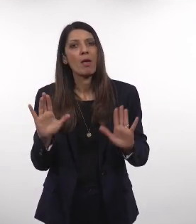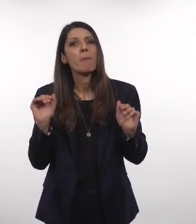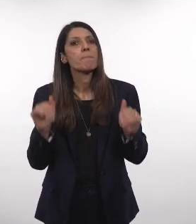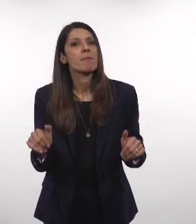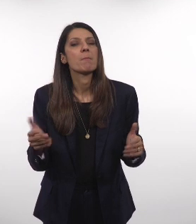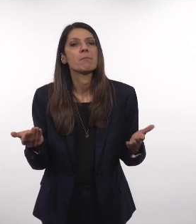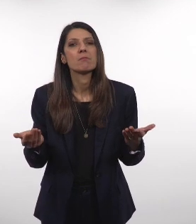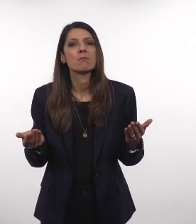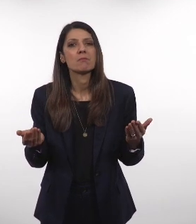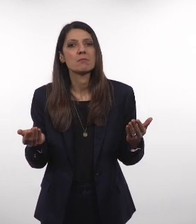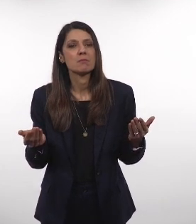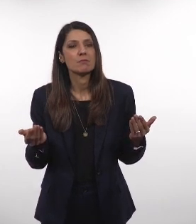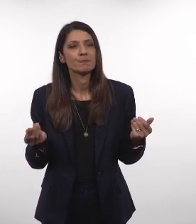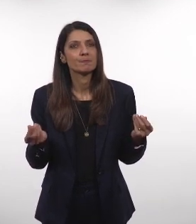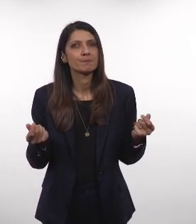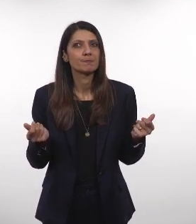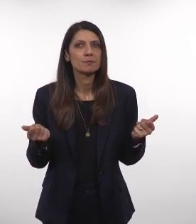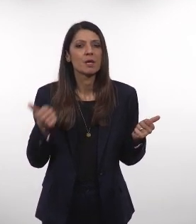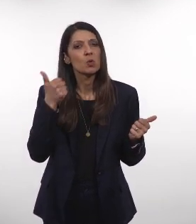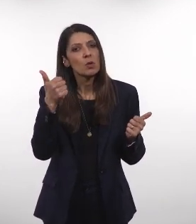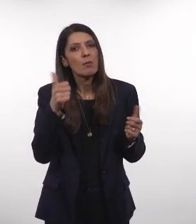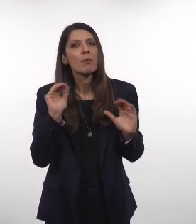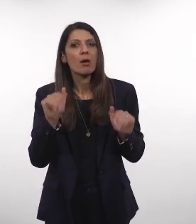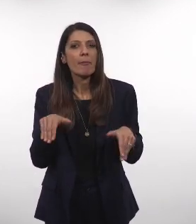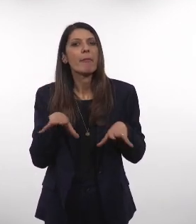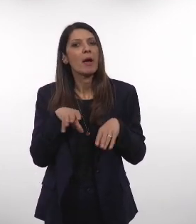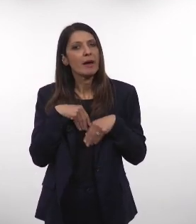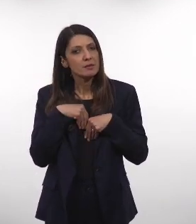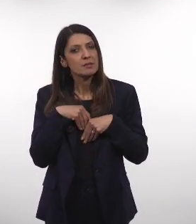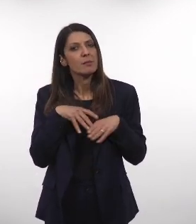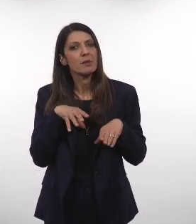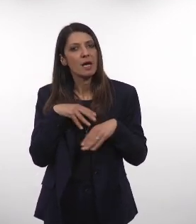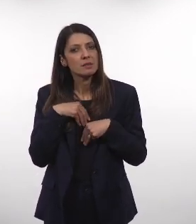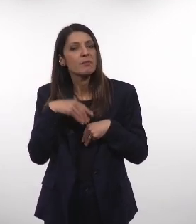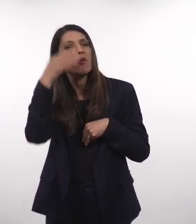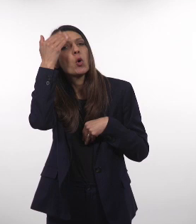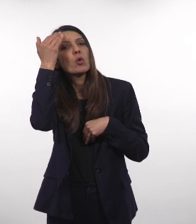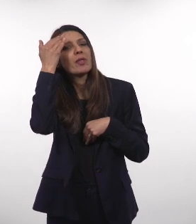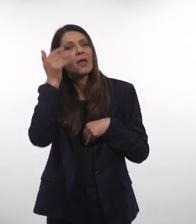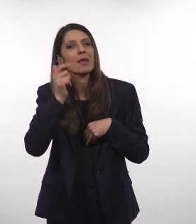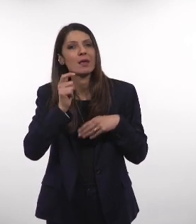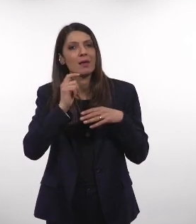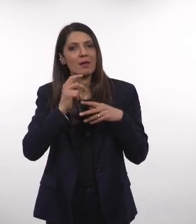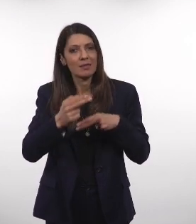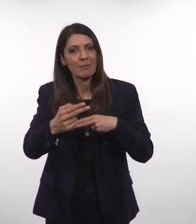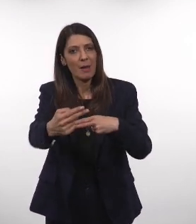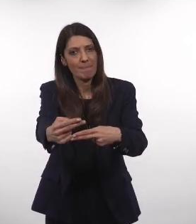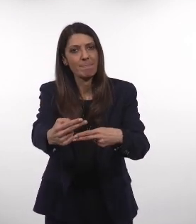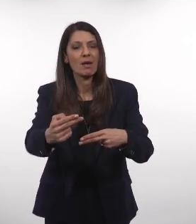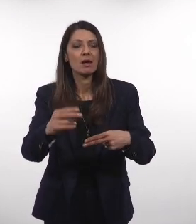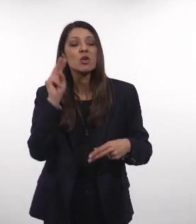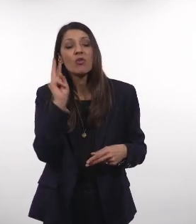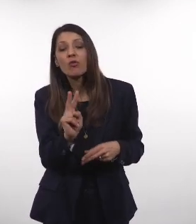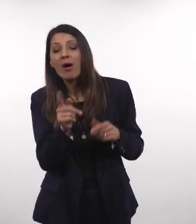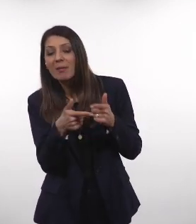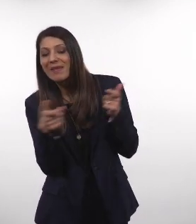même que il accepte, il connaît en fait les différentes étapes, et quand il voit le matériel, en